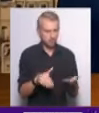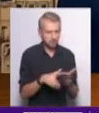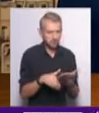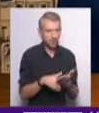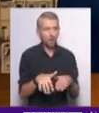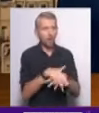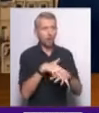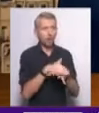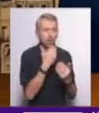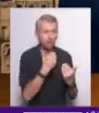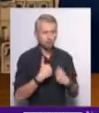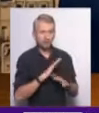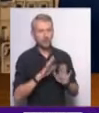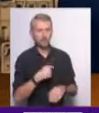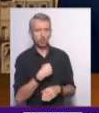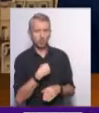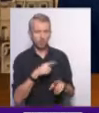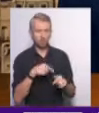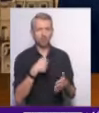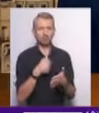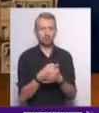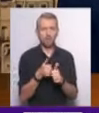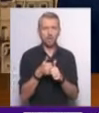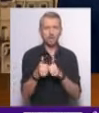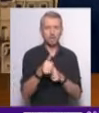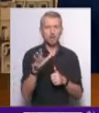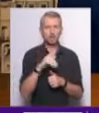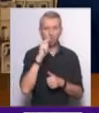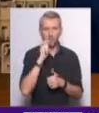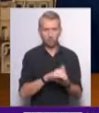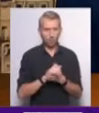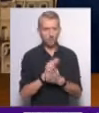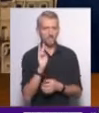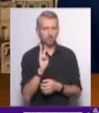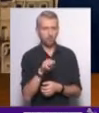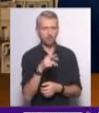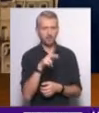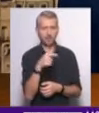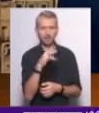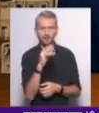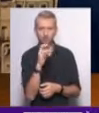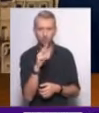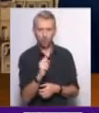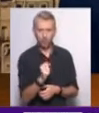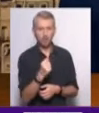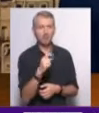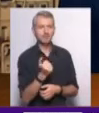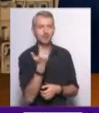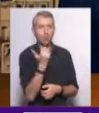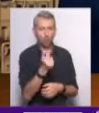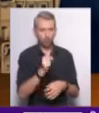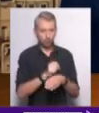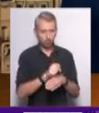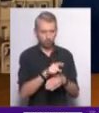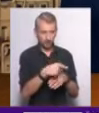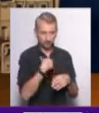зверталась не тільки до мене, а й так само до лідера Всеукраїнського об'єднання «Свобода» Олега Тягнебока. І за його дорученням я підготував цей проєкт